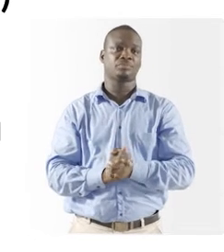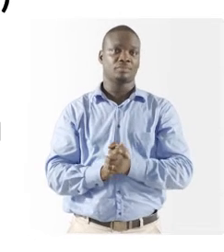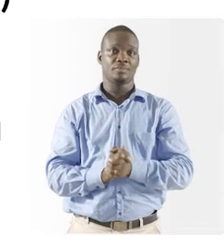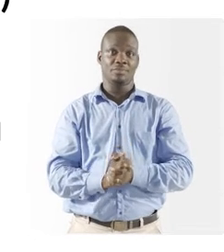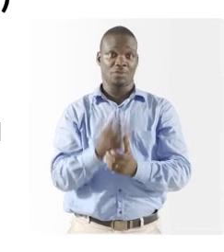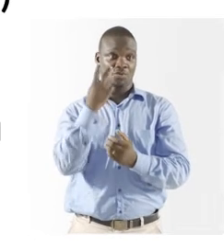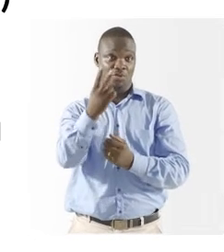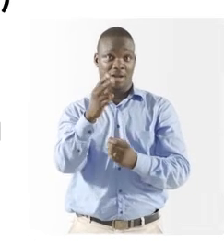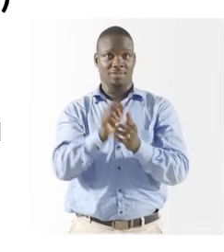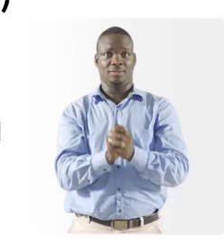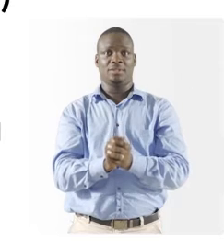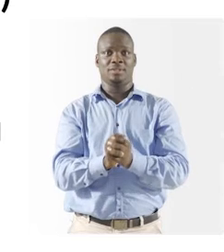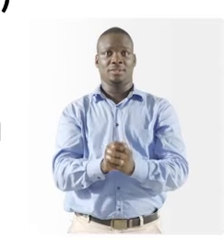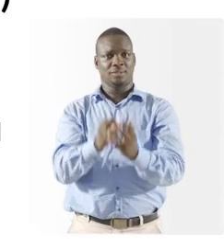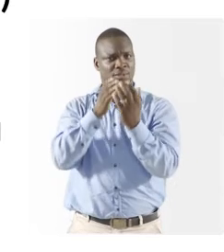tube pollinique